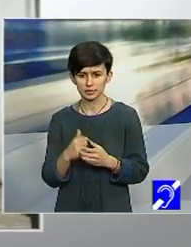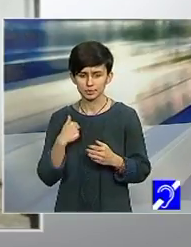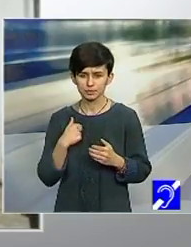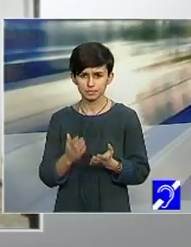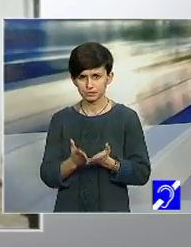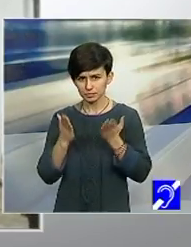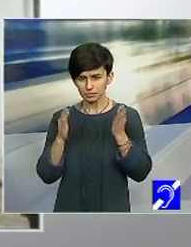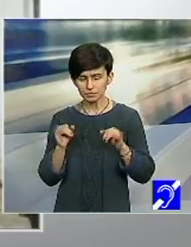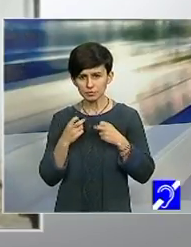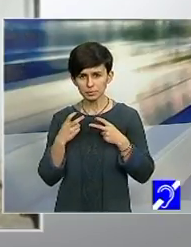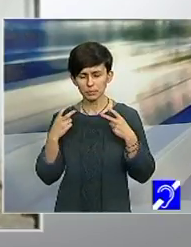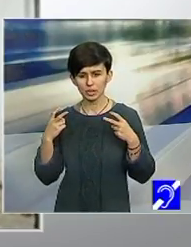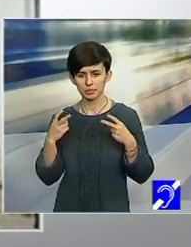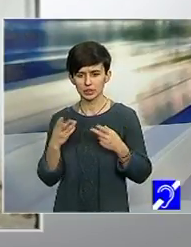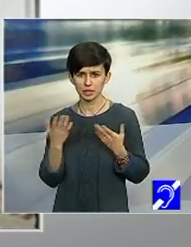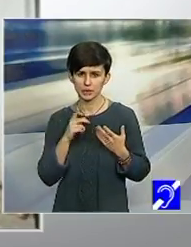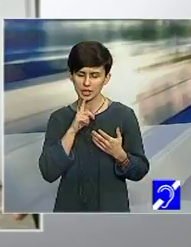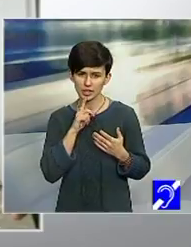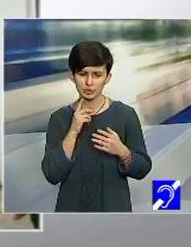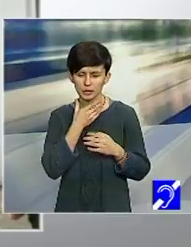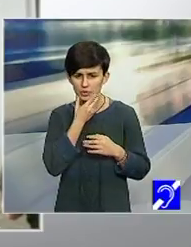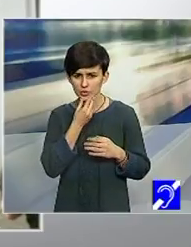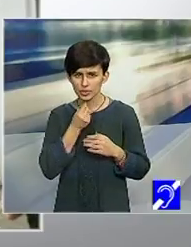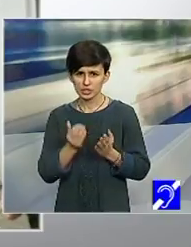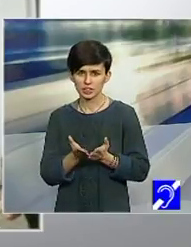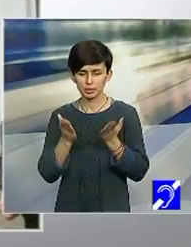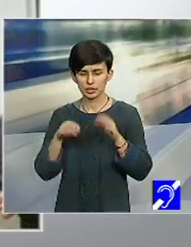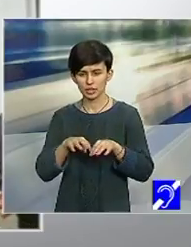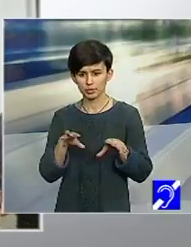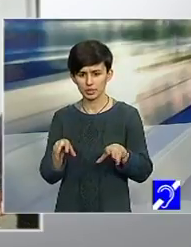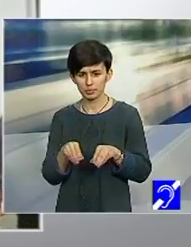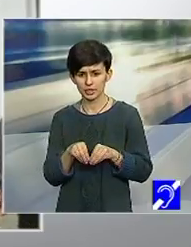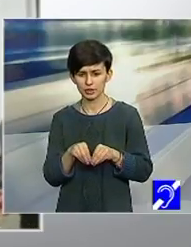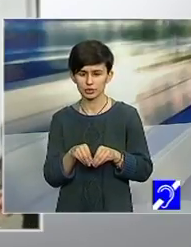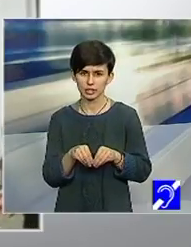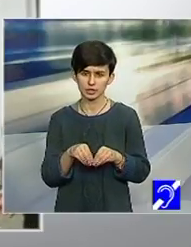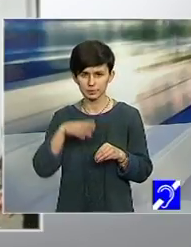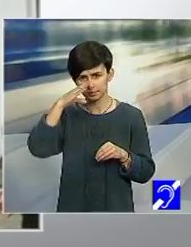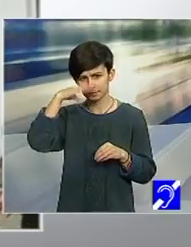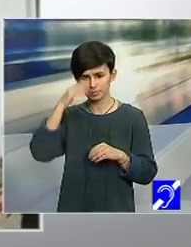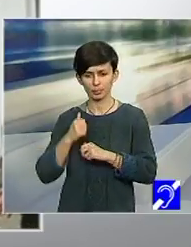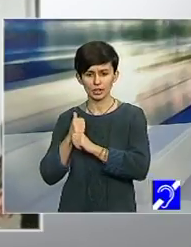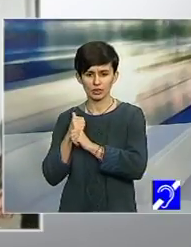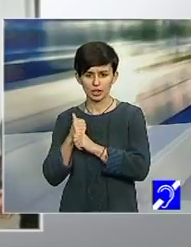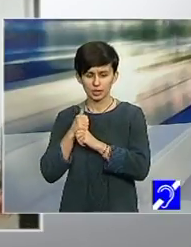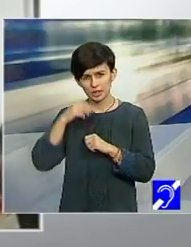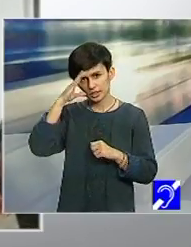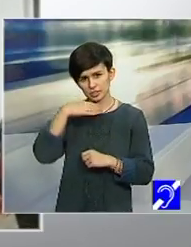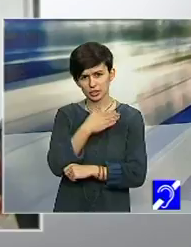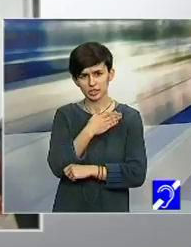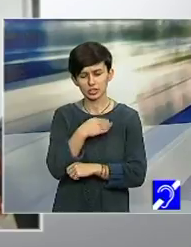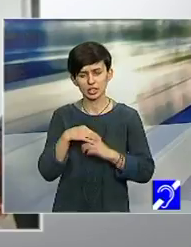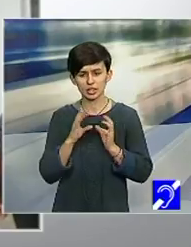locală evenimentele pe care noi le numim frumoase. Sărbătorim împreună, fie că e vorba de Ziua Armatei, de Ziua Națională